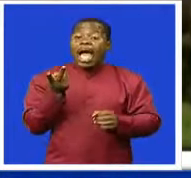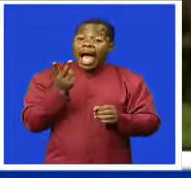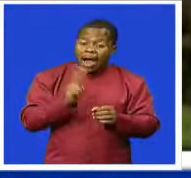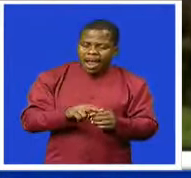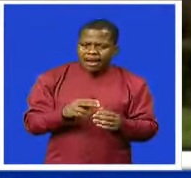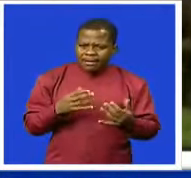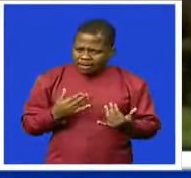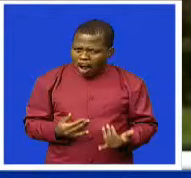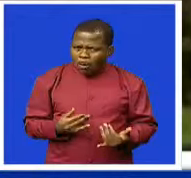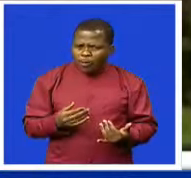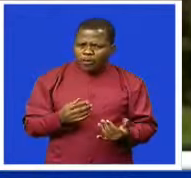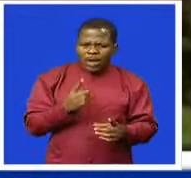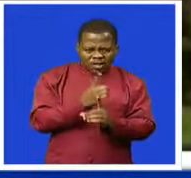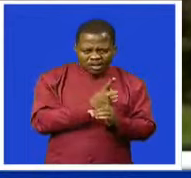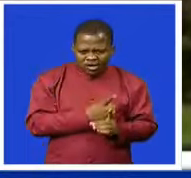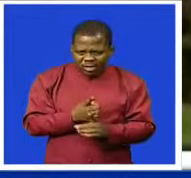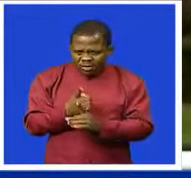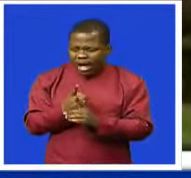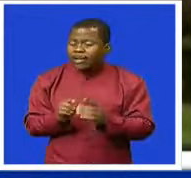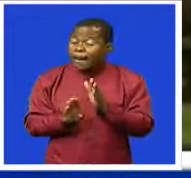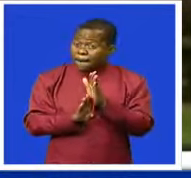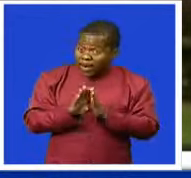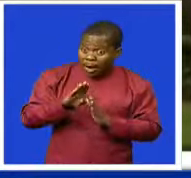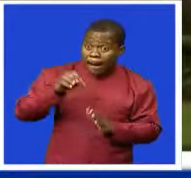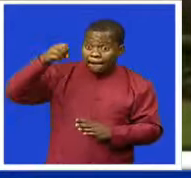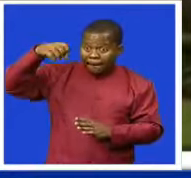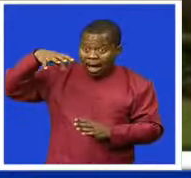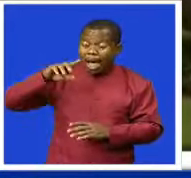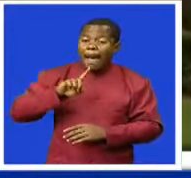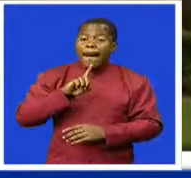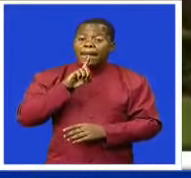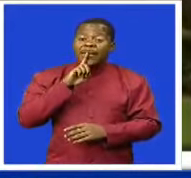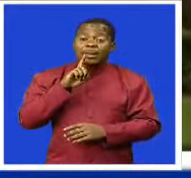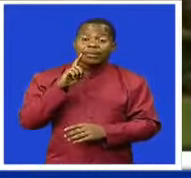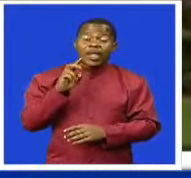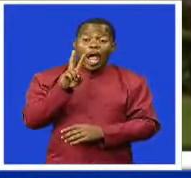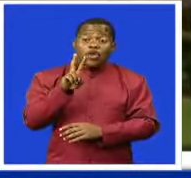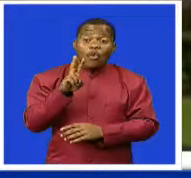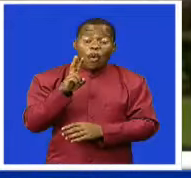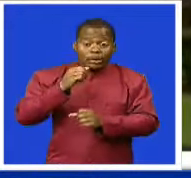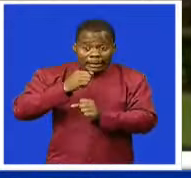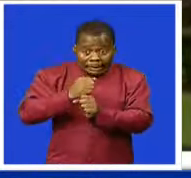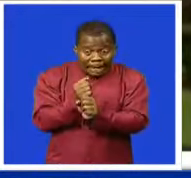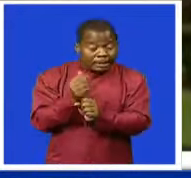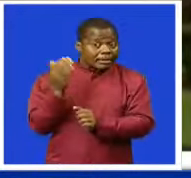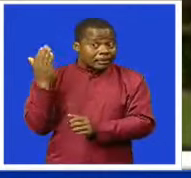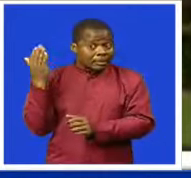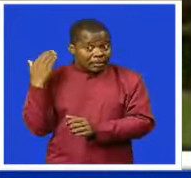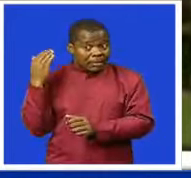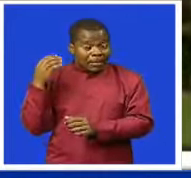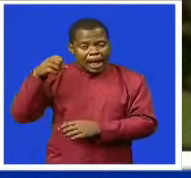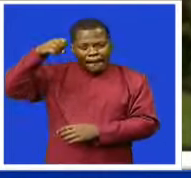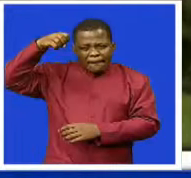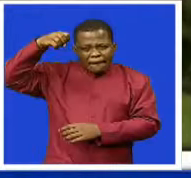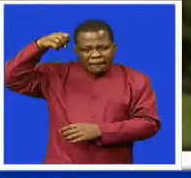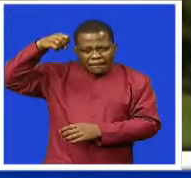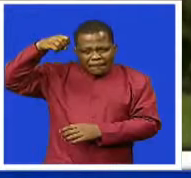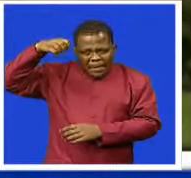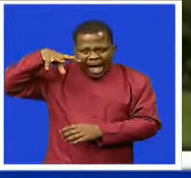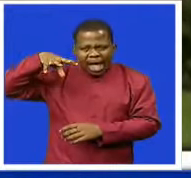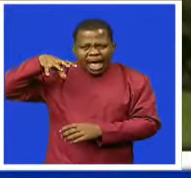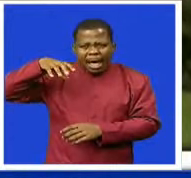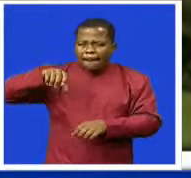kwenteke njani. Ungabashayela nje kude lokuphendula lapho awuseva ukuthi lokukhulisa